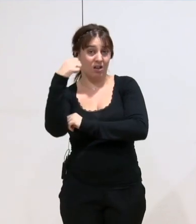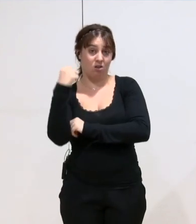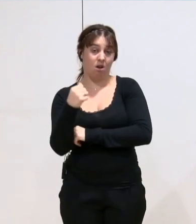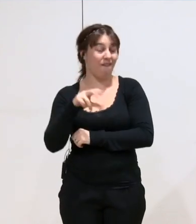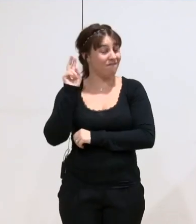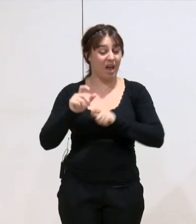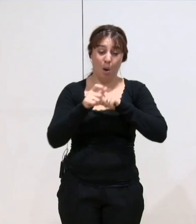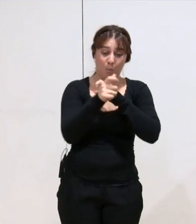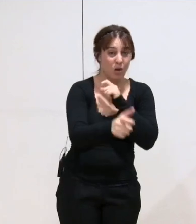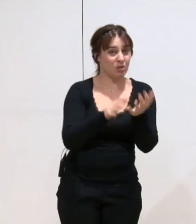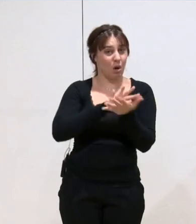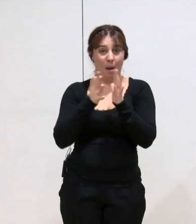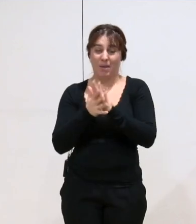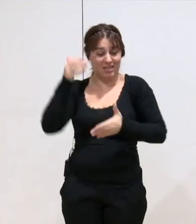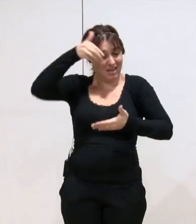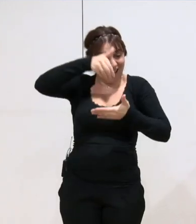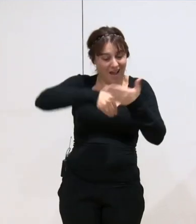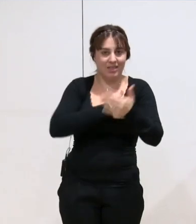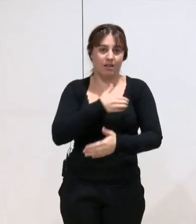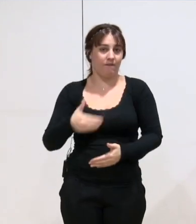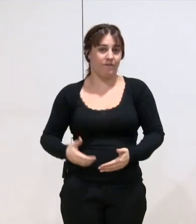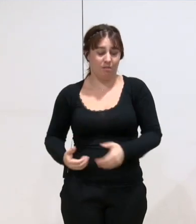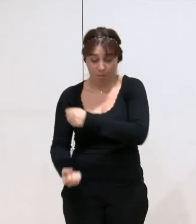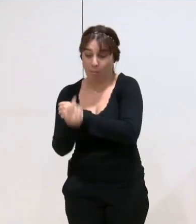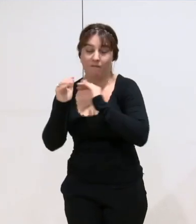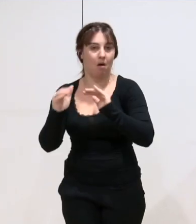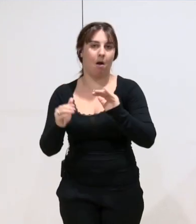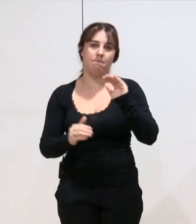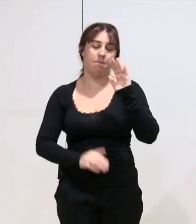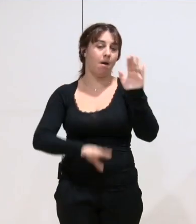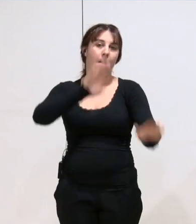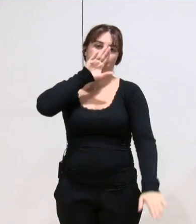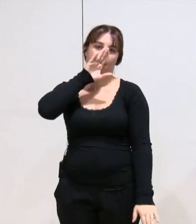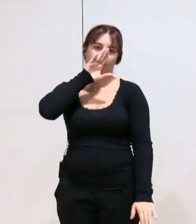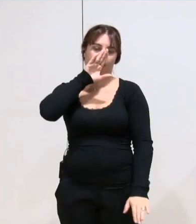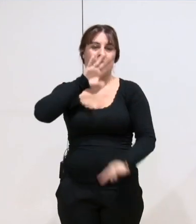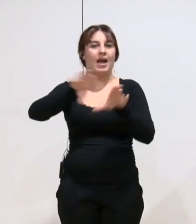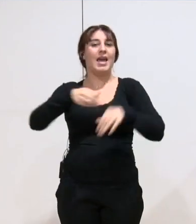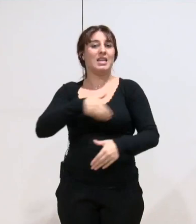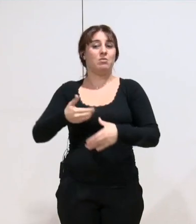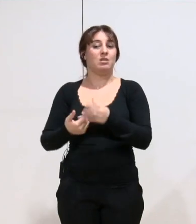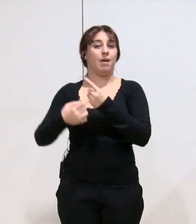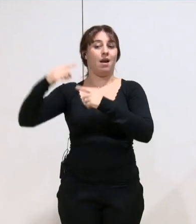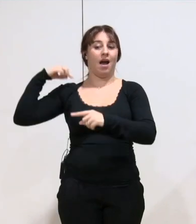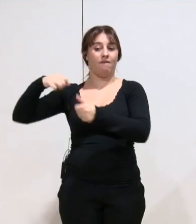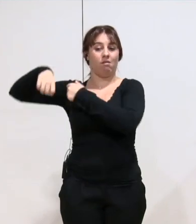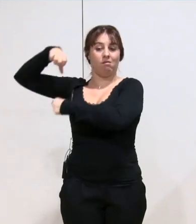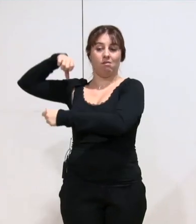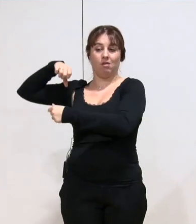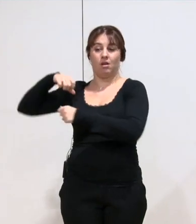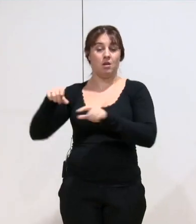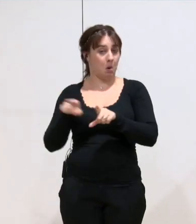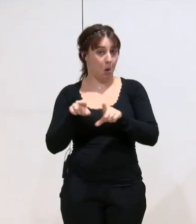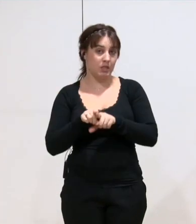une procédure et des pratiques internes à la ville, qui sont et étaient sous le mandat précédent, robuste et éprouvé.